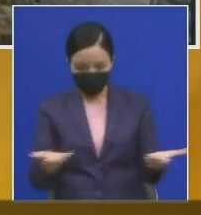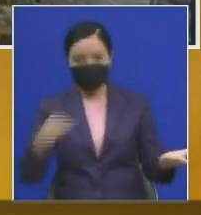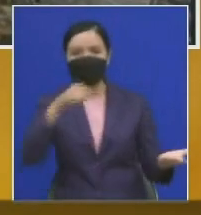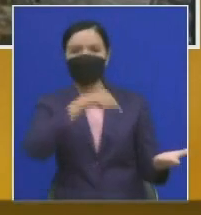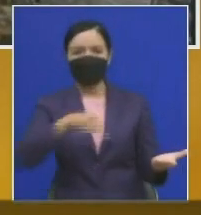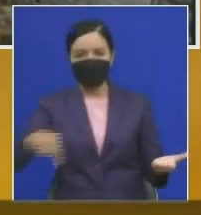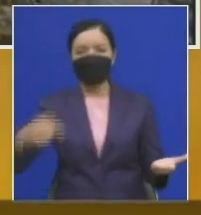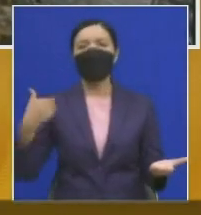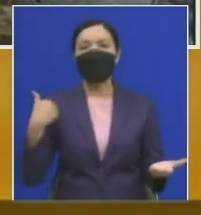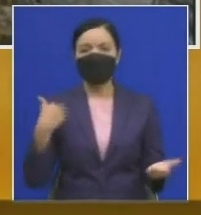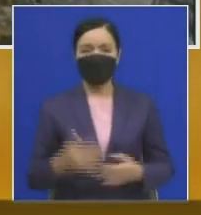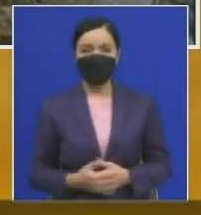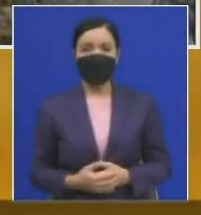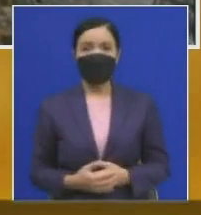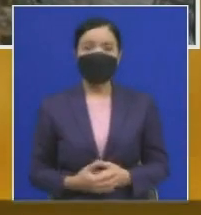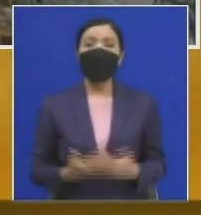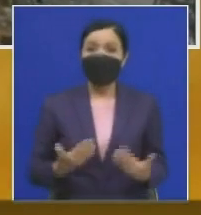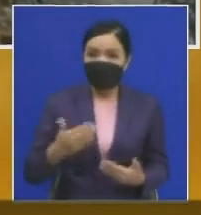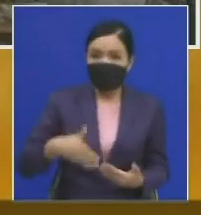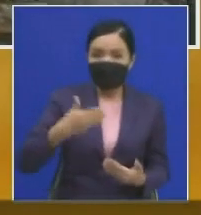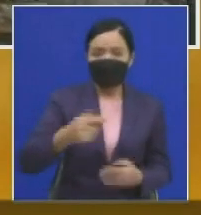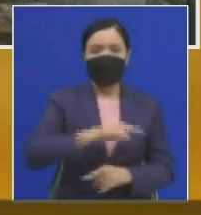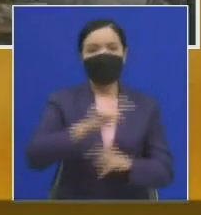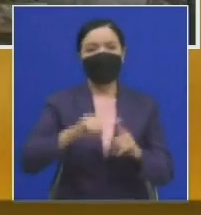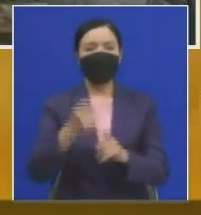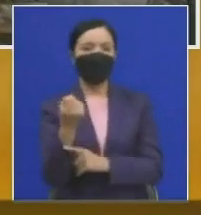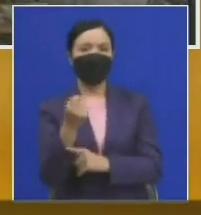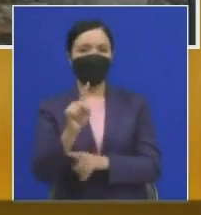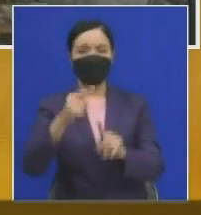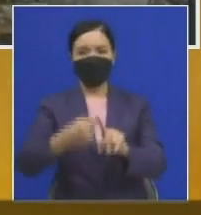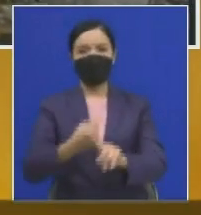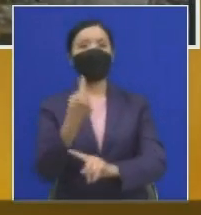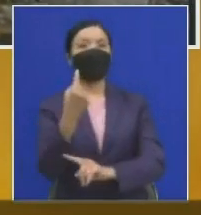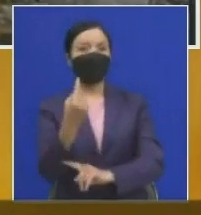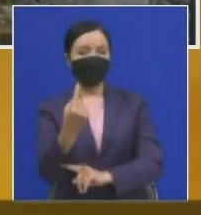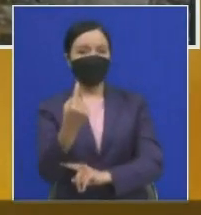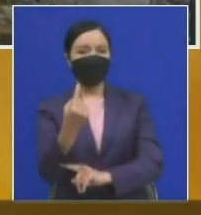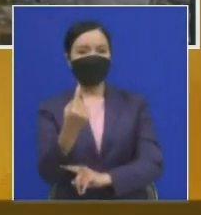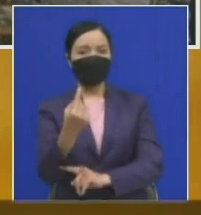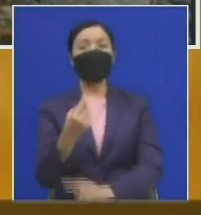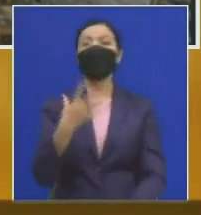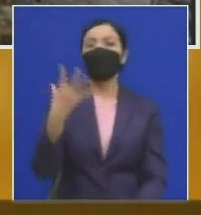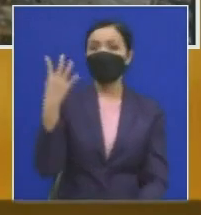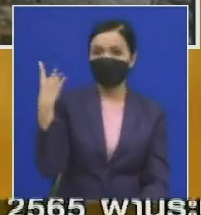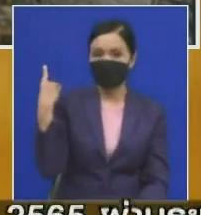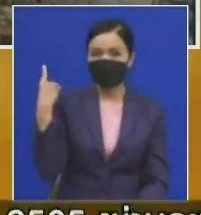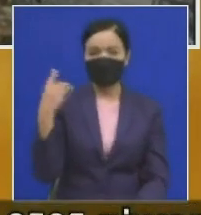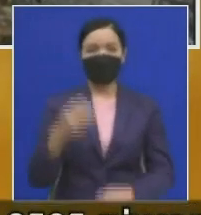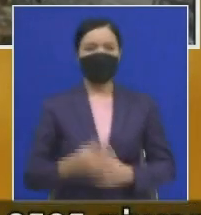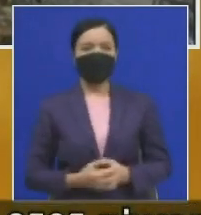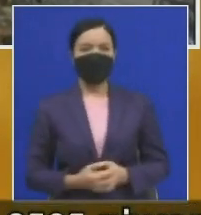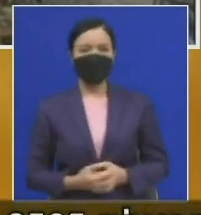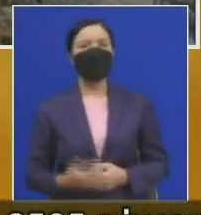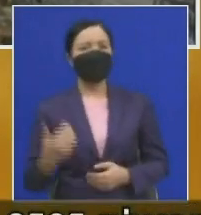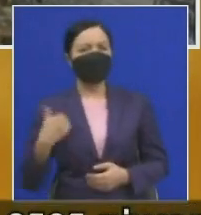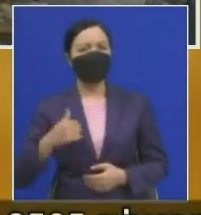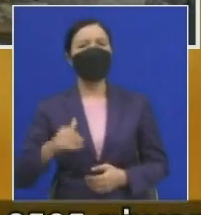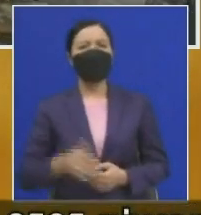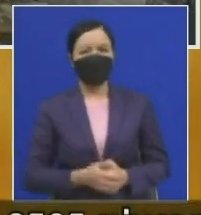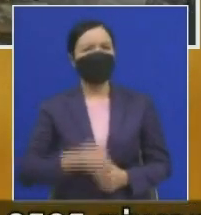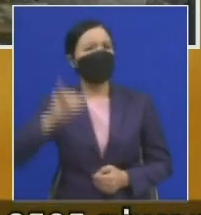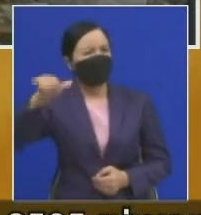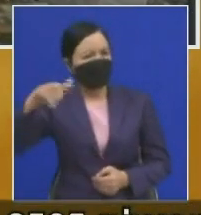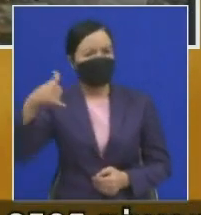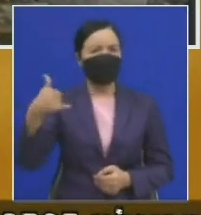ทรากเสือโค่ง 2 ตัวแล้หลงจากนั้น วันที่ 11 มกกราทีนี้ ก็คือเมอวานนี้มนมโรศัพท